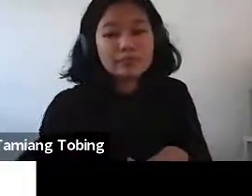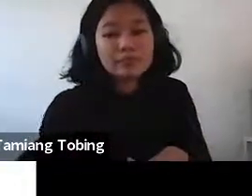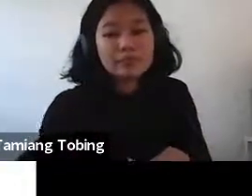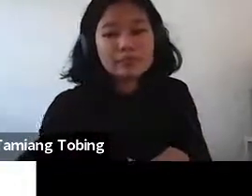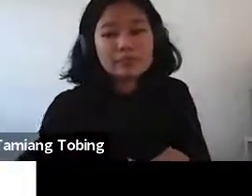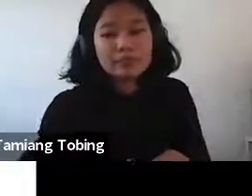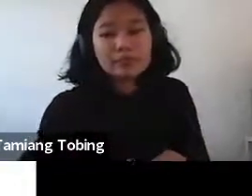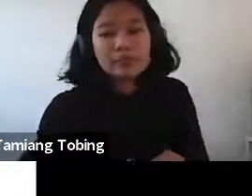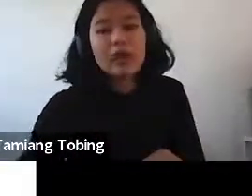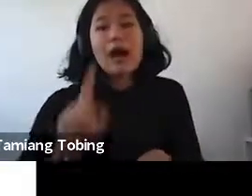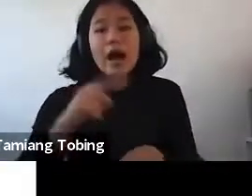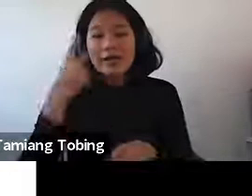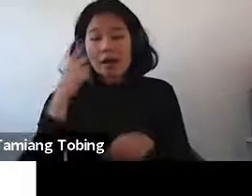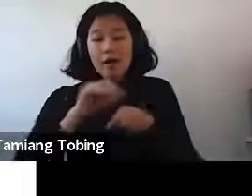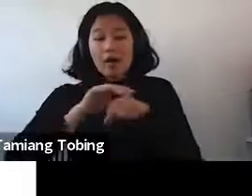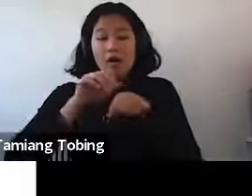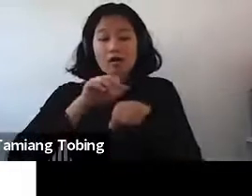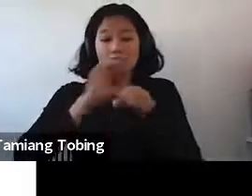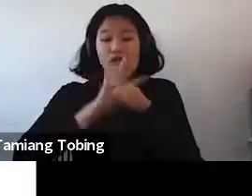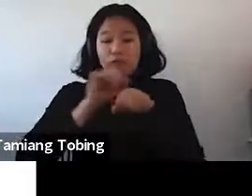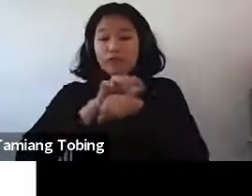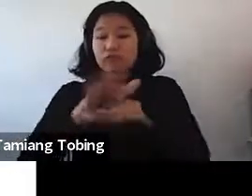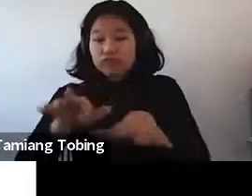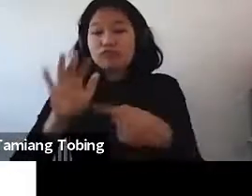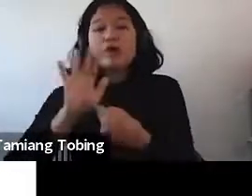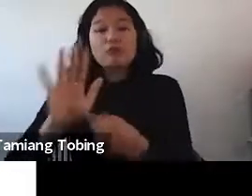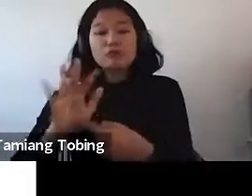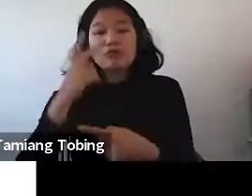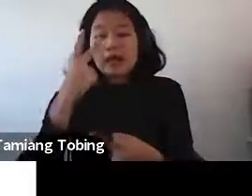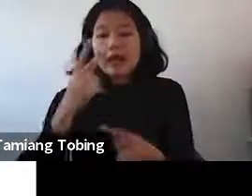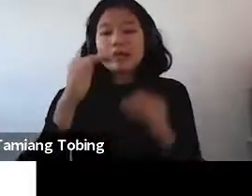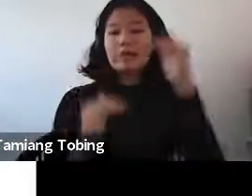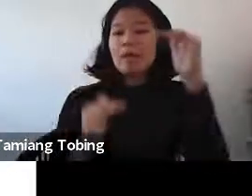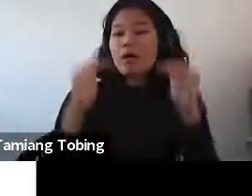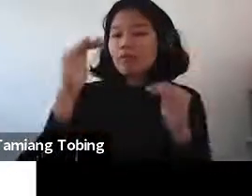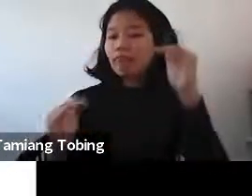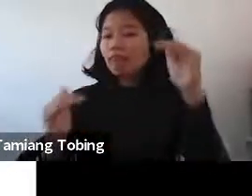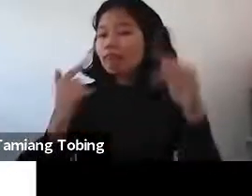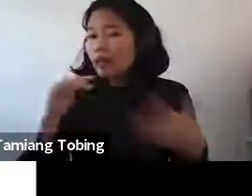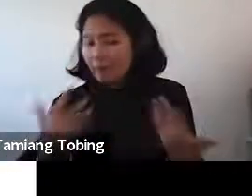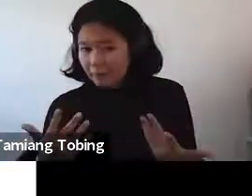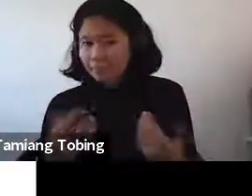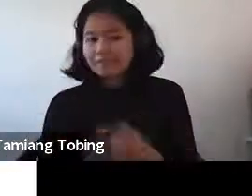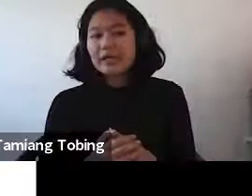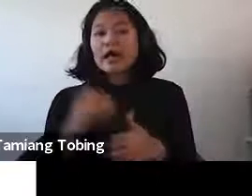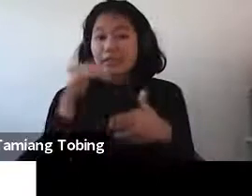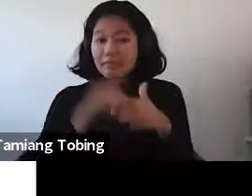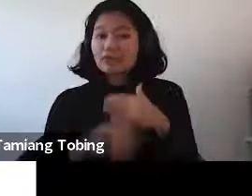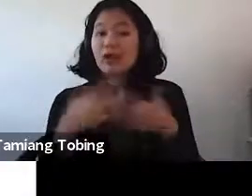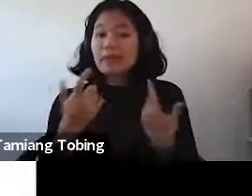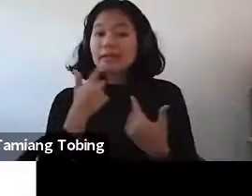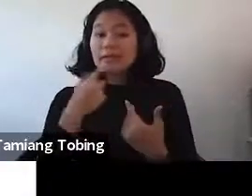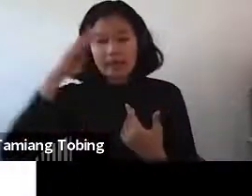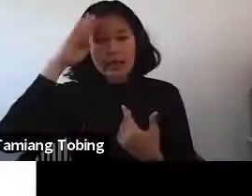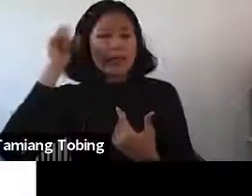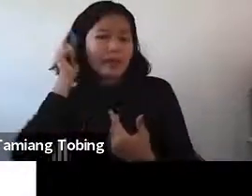mengungkap ketimpangan-ketimpangan dan mengeksploitasi ketimpangan-ketimpangan yang sudah ada, termasuk di dalamnya gender